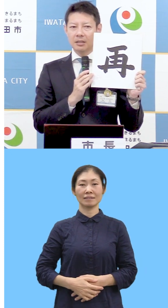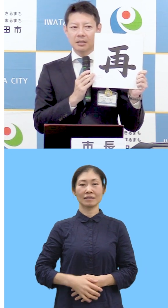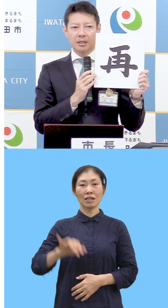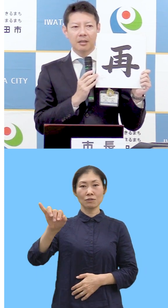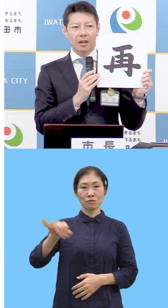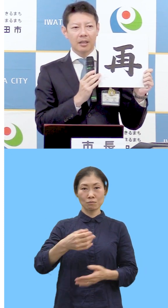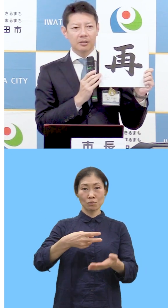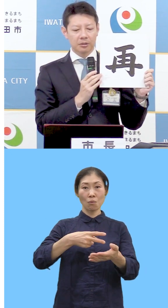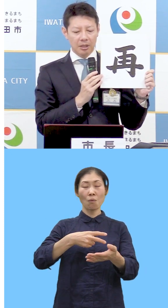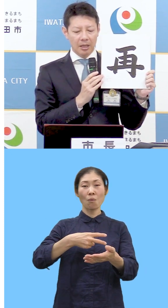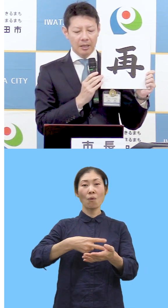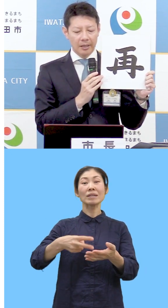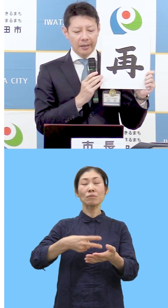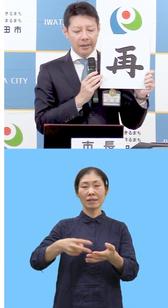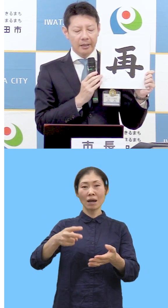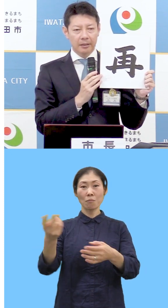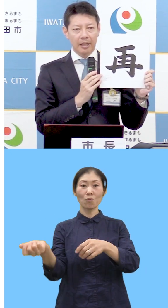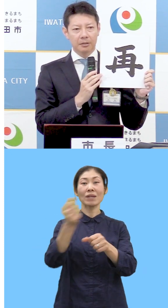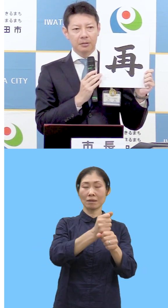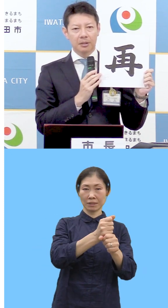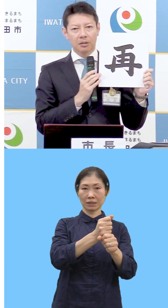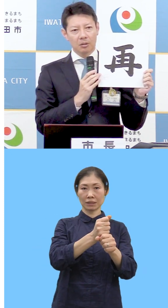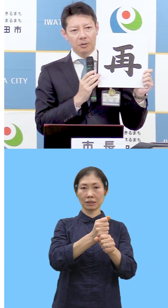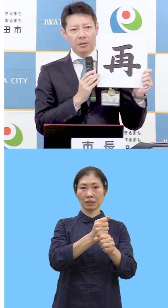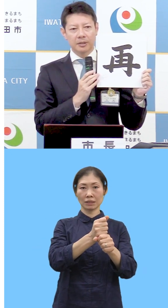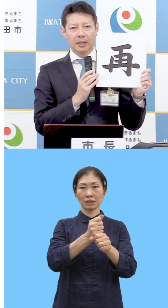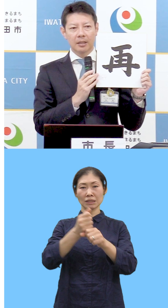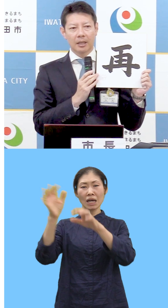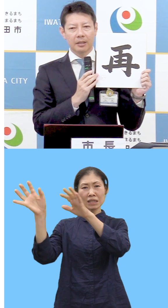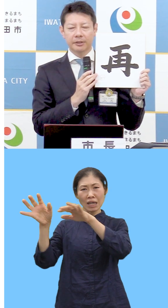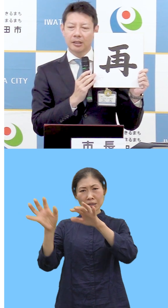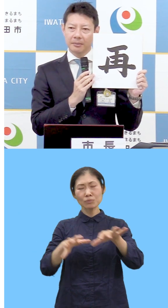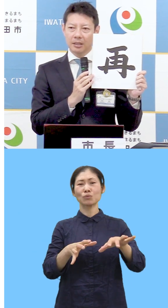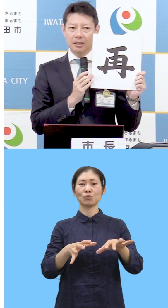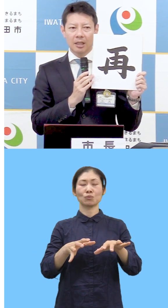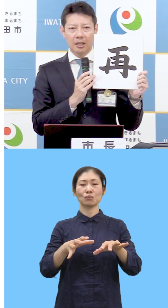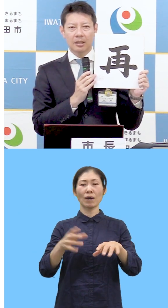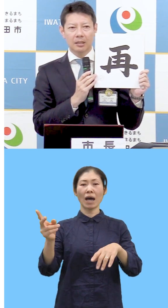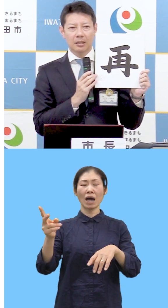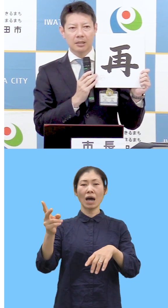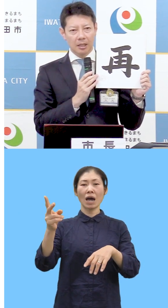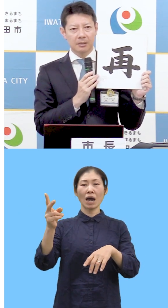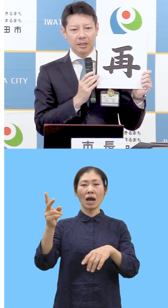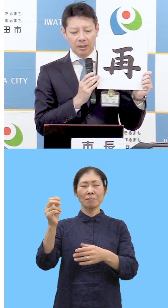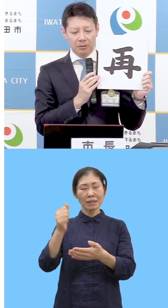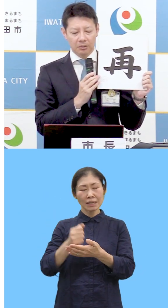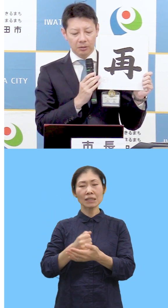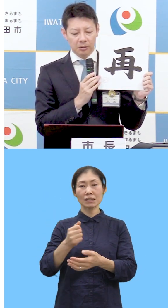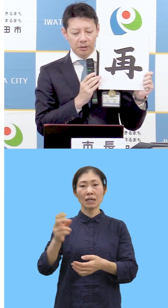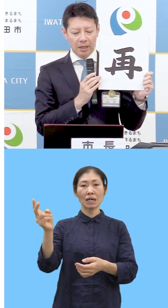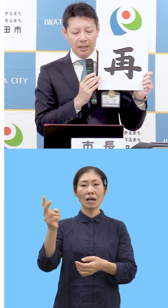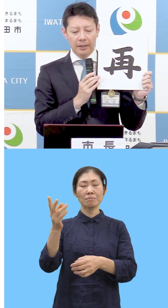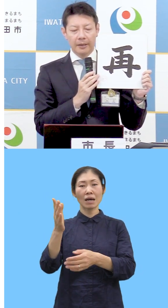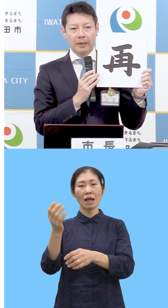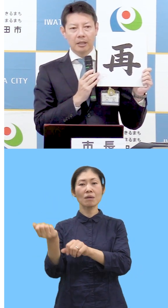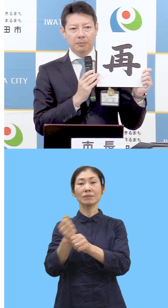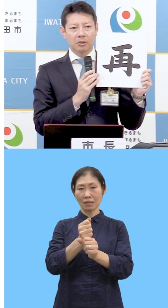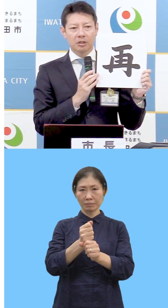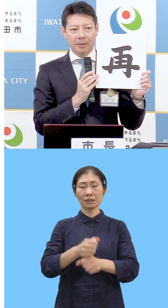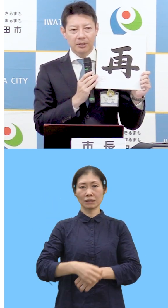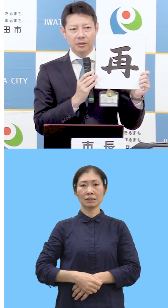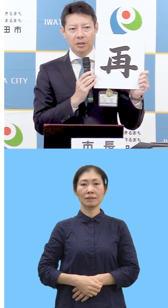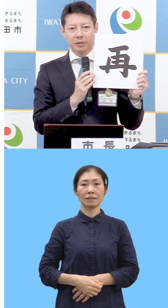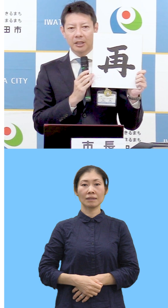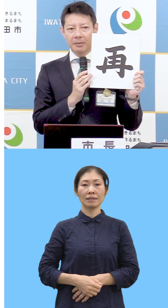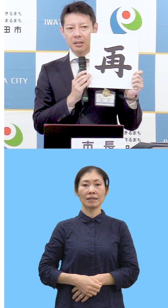再び J1 へ、そして台風2号も残念ながら再び被災してしまったということ、そしてス